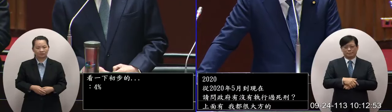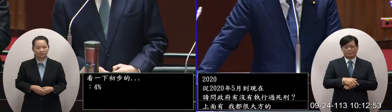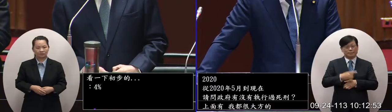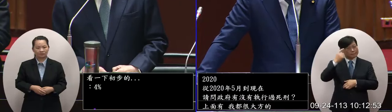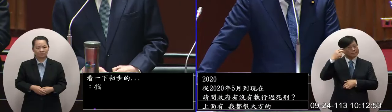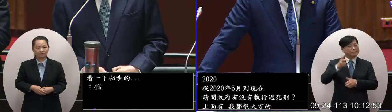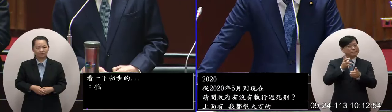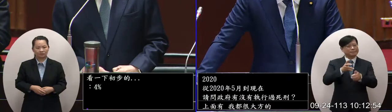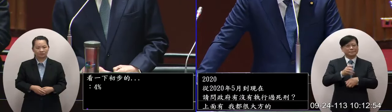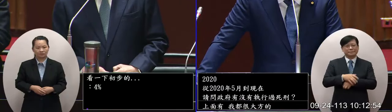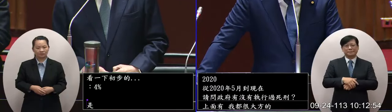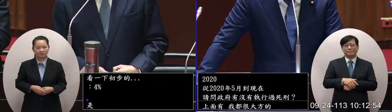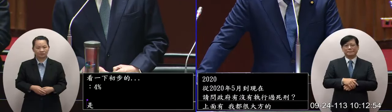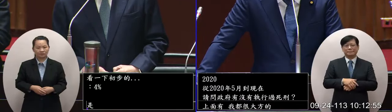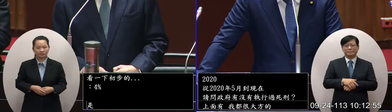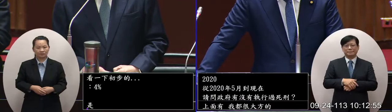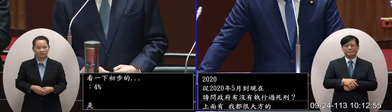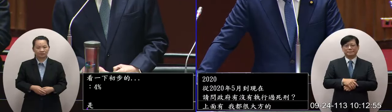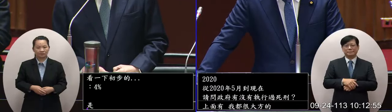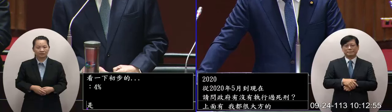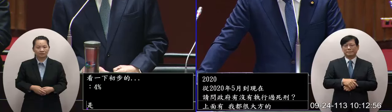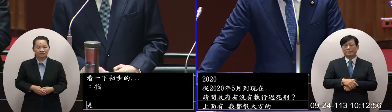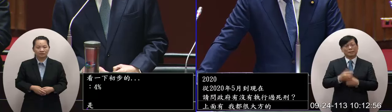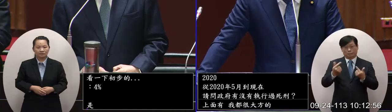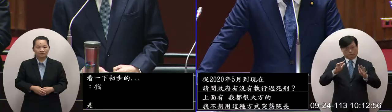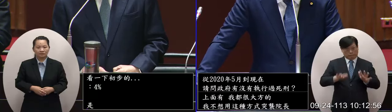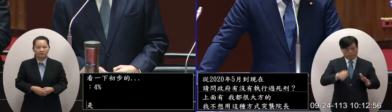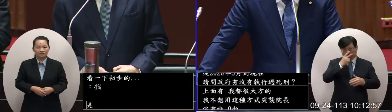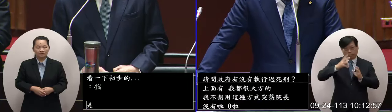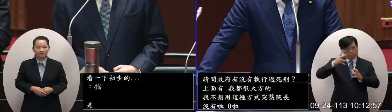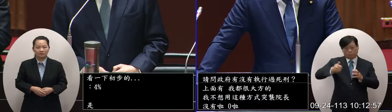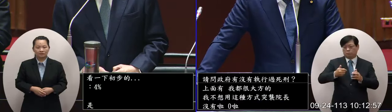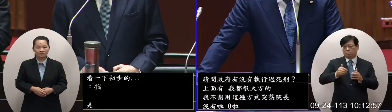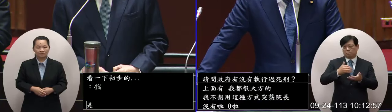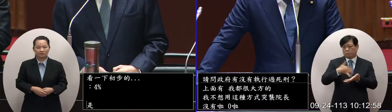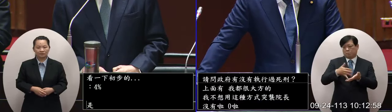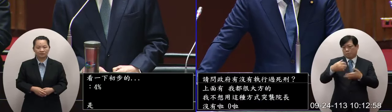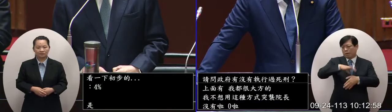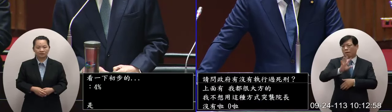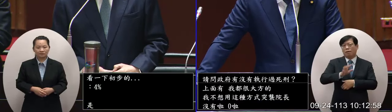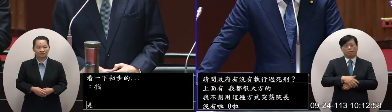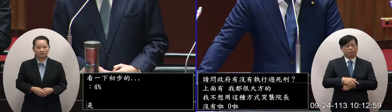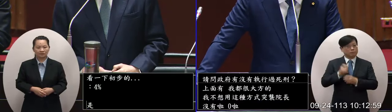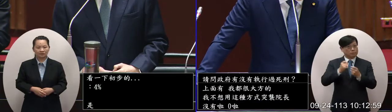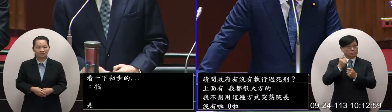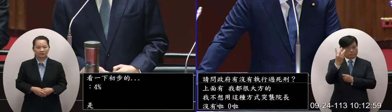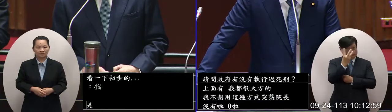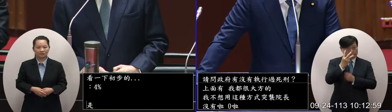我想请问我就不算现在赖总统啦。我们最近的